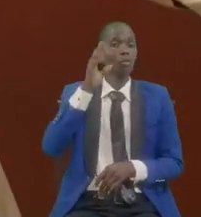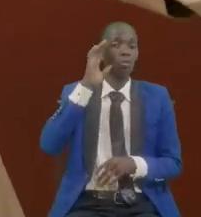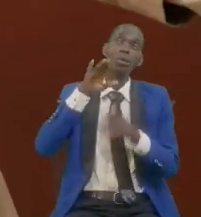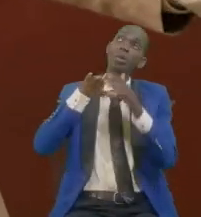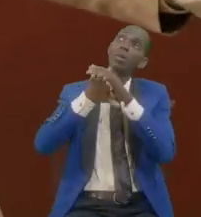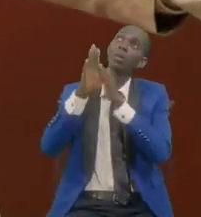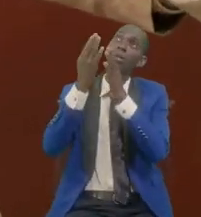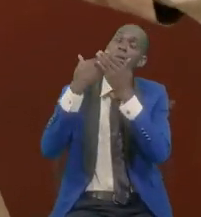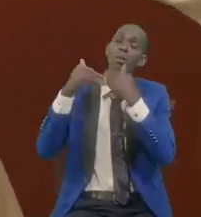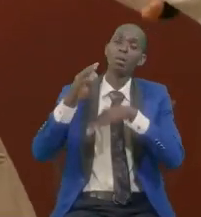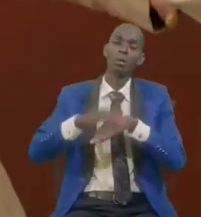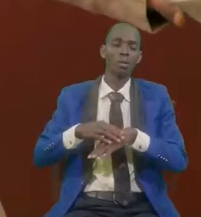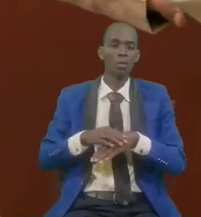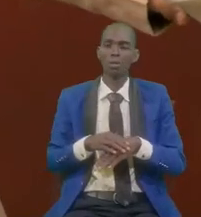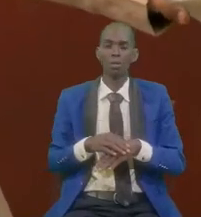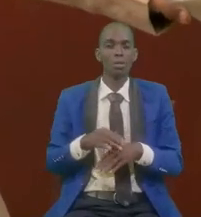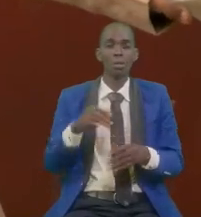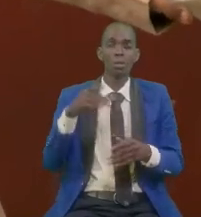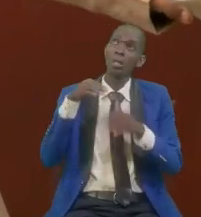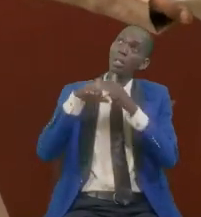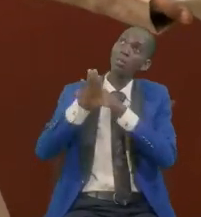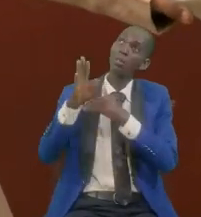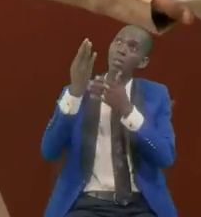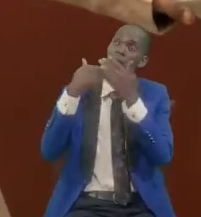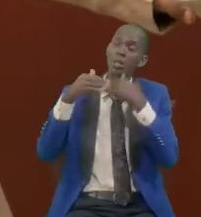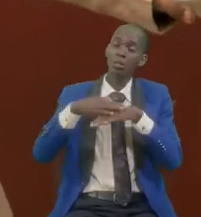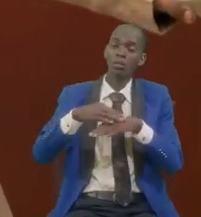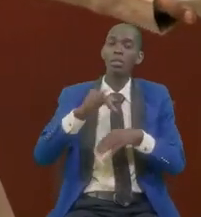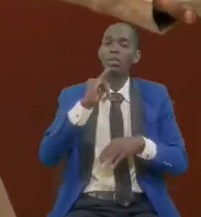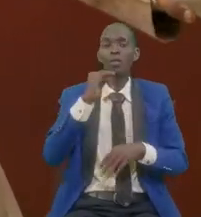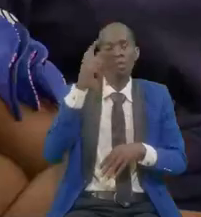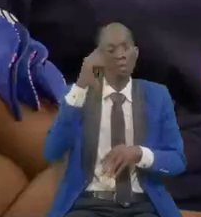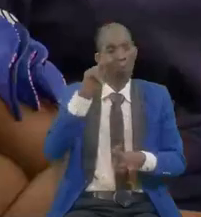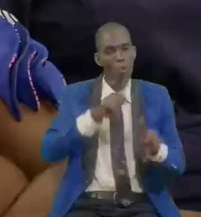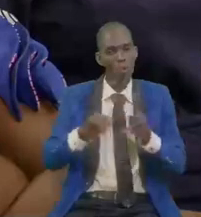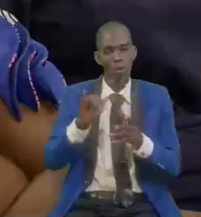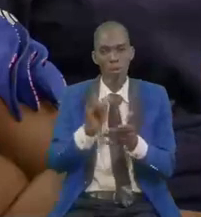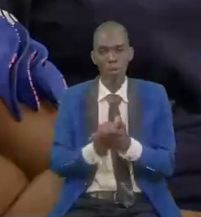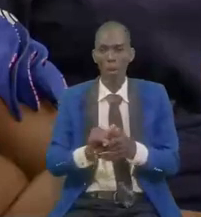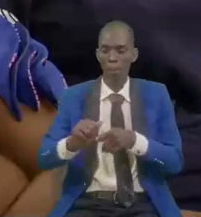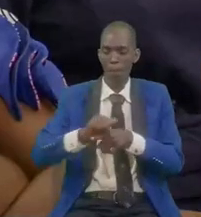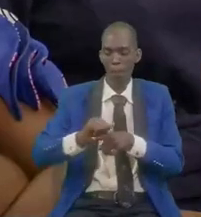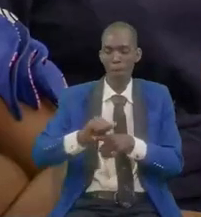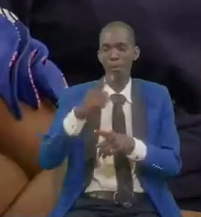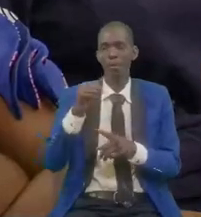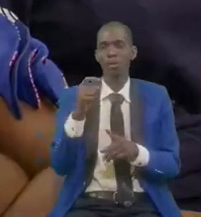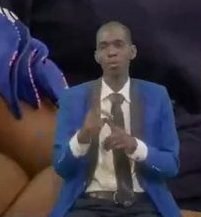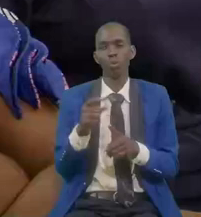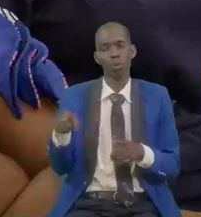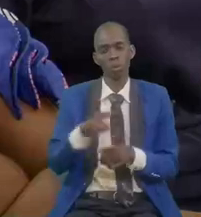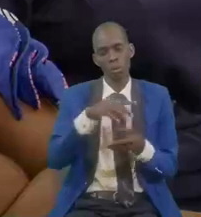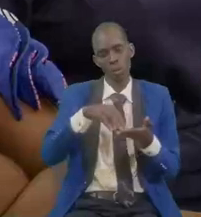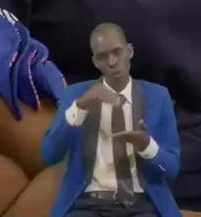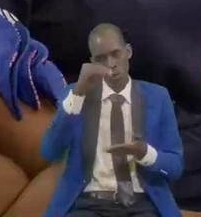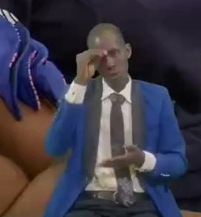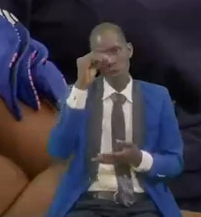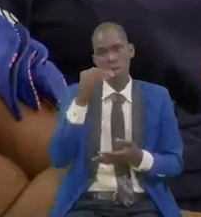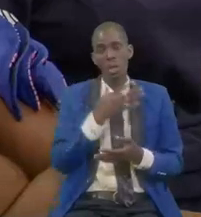ils croient aller au ciel. Alors, ce sont les pratiquants de la parole qui vont au ciel. Et c'est dit